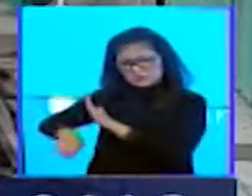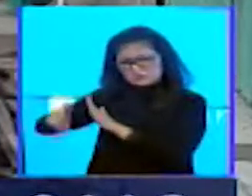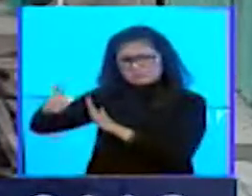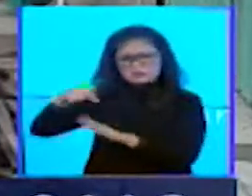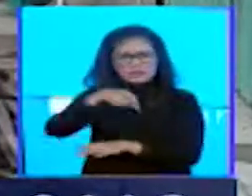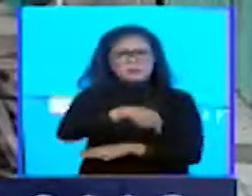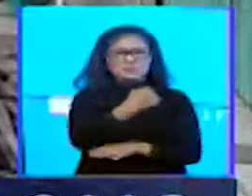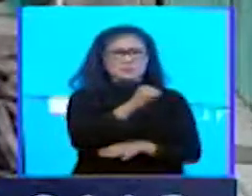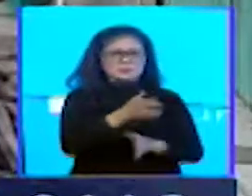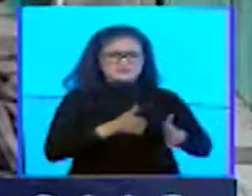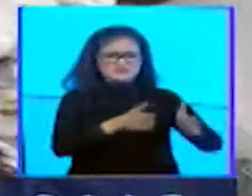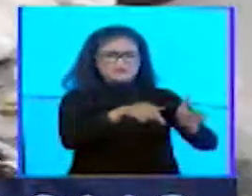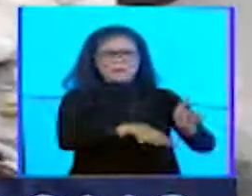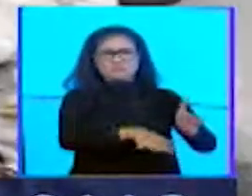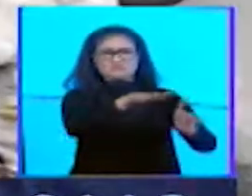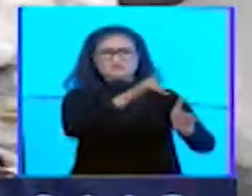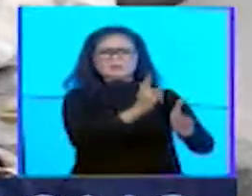pastikan ini satu truk engkel kalinya.